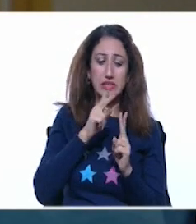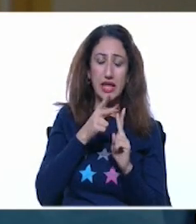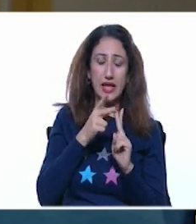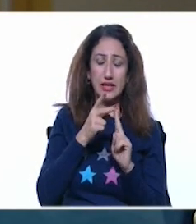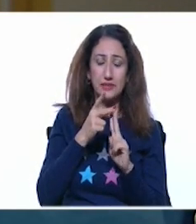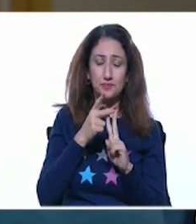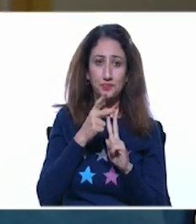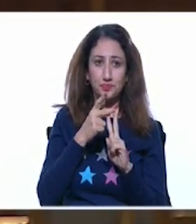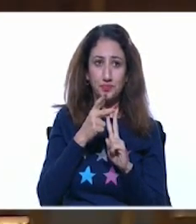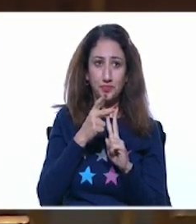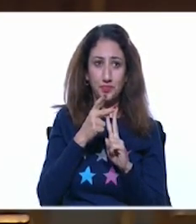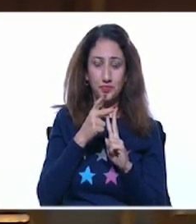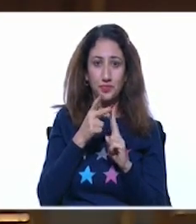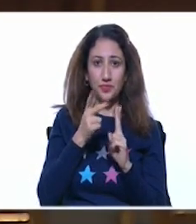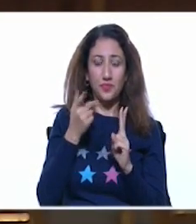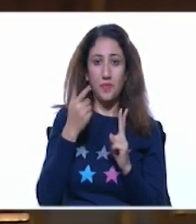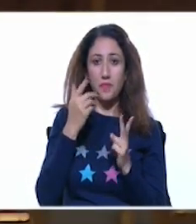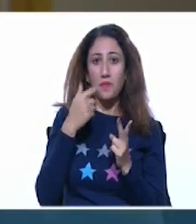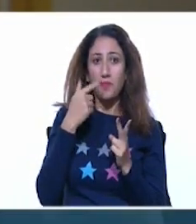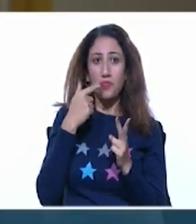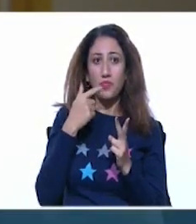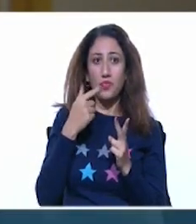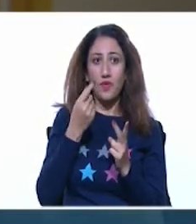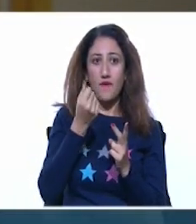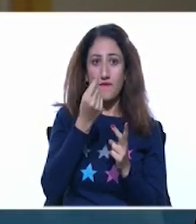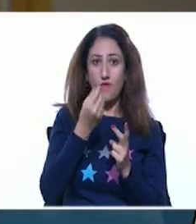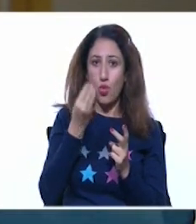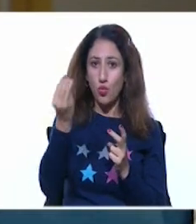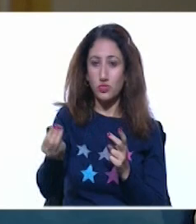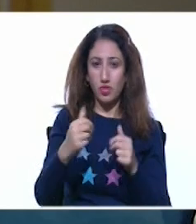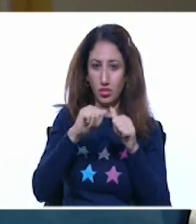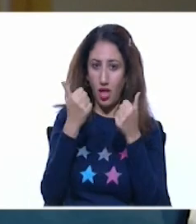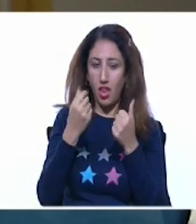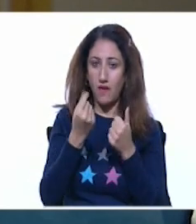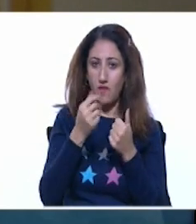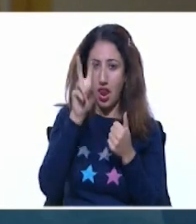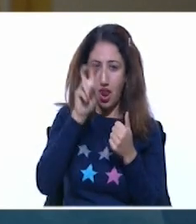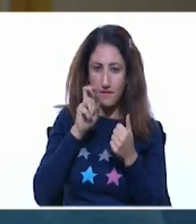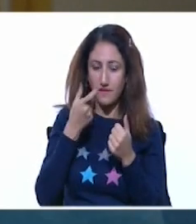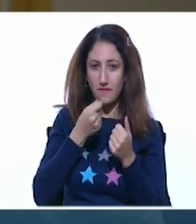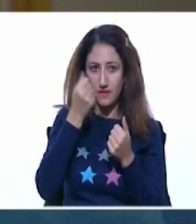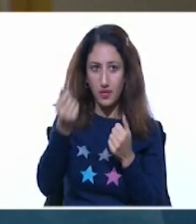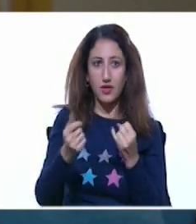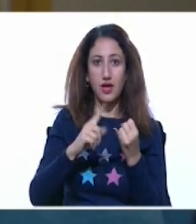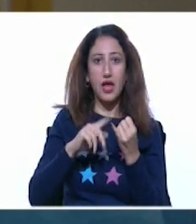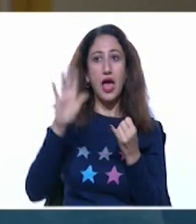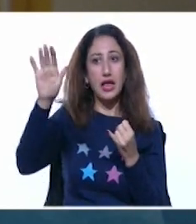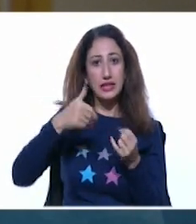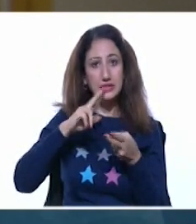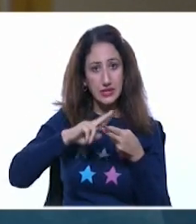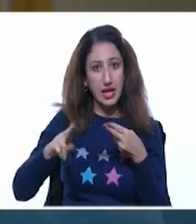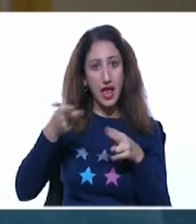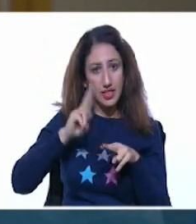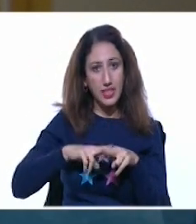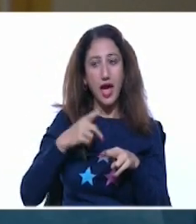الحلقه العشرة هو بيقول لها خدي فلوس النفقه، راح اديها لها، فكري ارجعي، طب انا هرجع لك